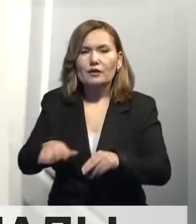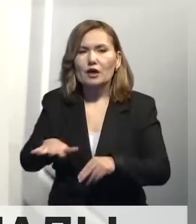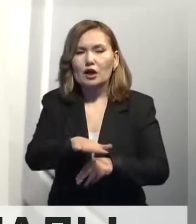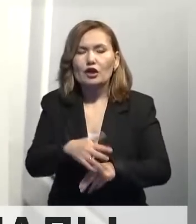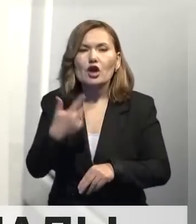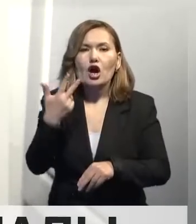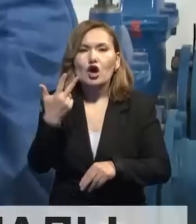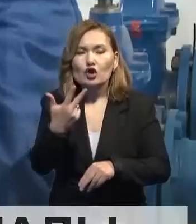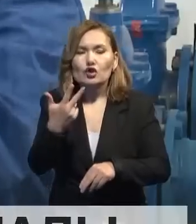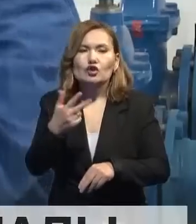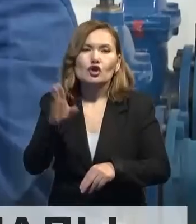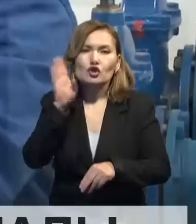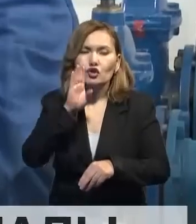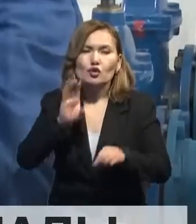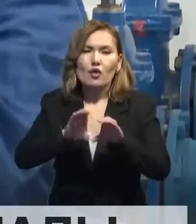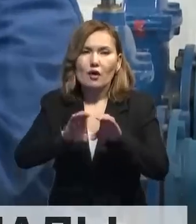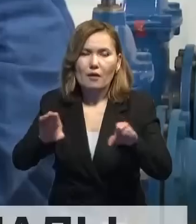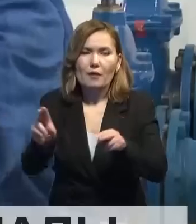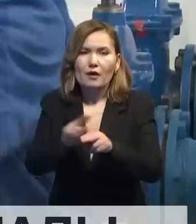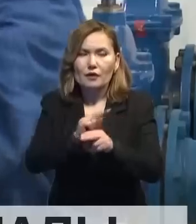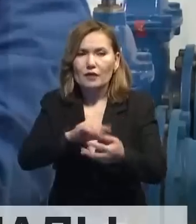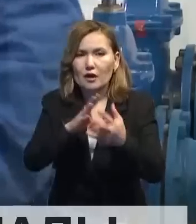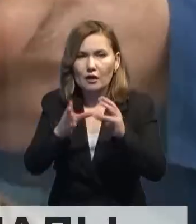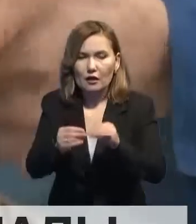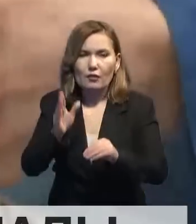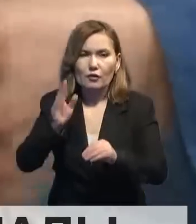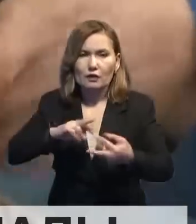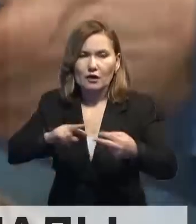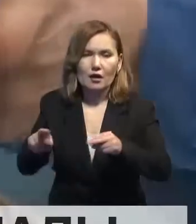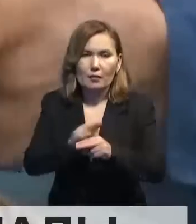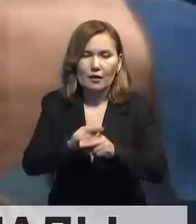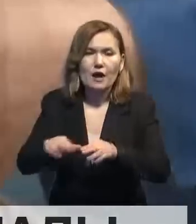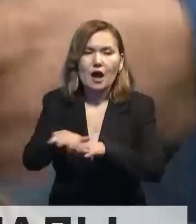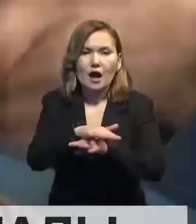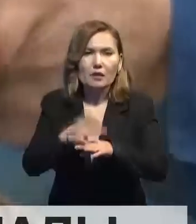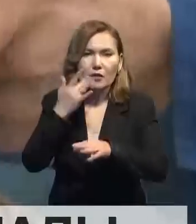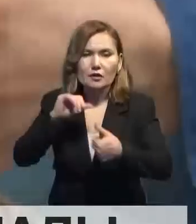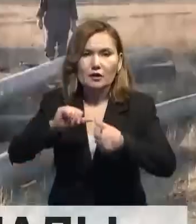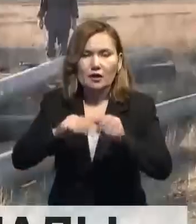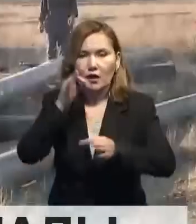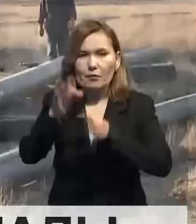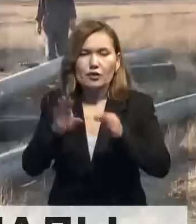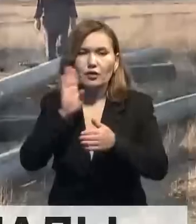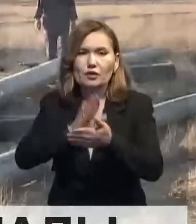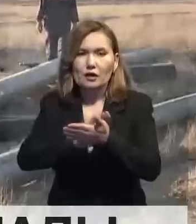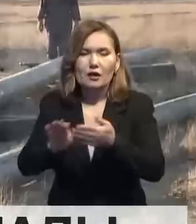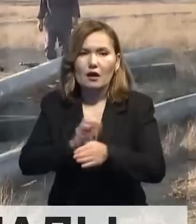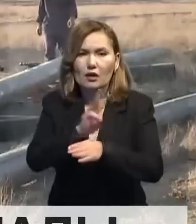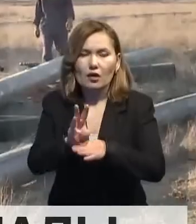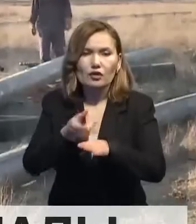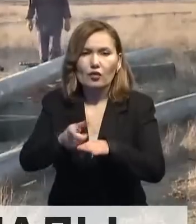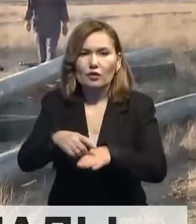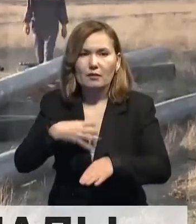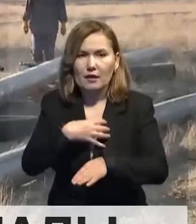су мұнарасы жаңартылып, 13 шақырымнан астам су құбыры ауыстырылады. Бұл тұрғындарды үздіксіз тіршілік нәрімен қамтамасыз ету үшін маңызды